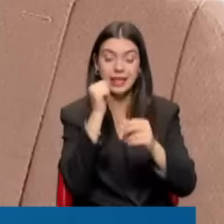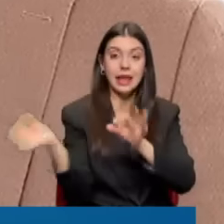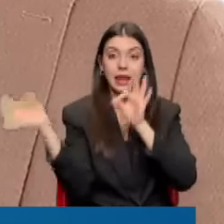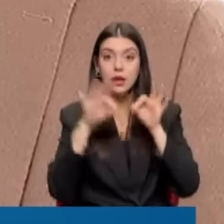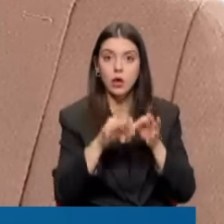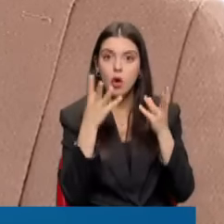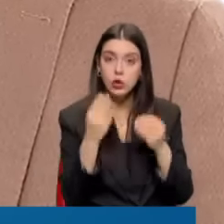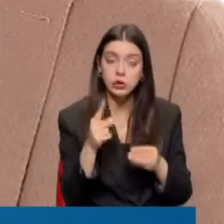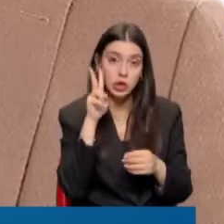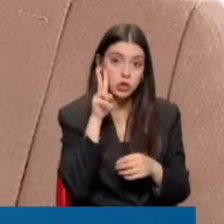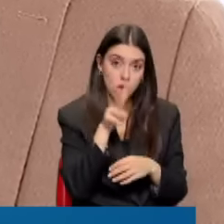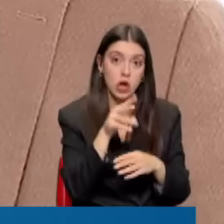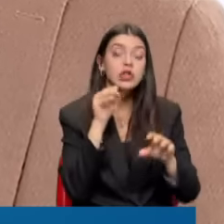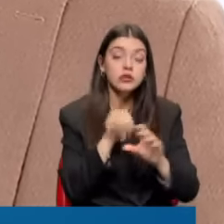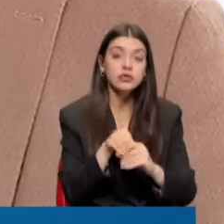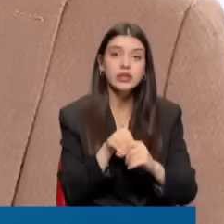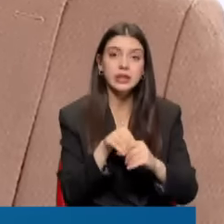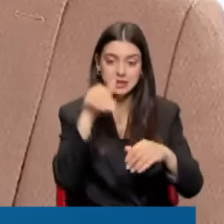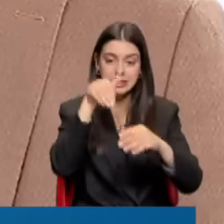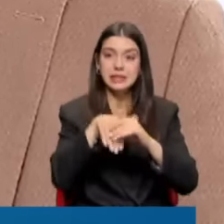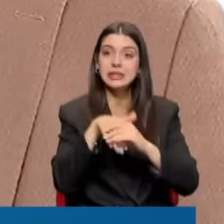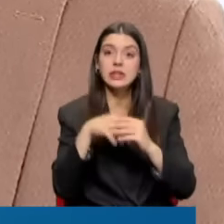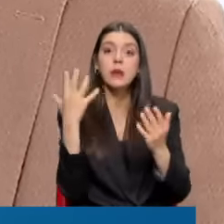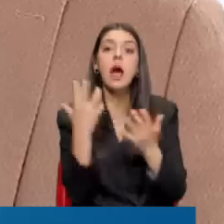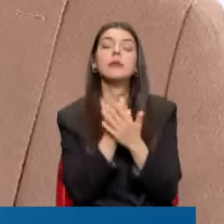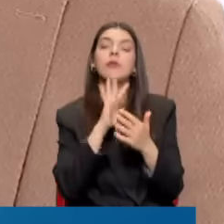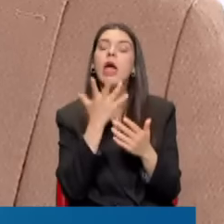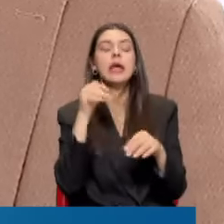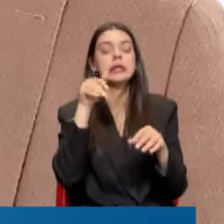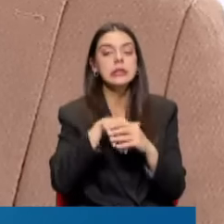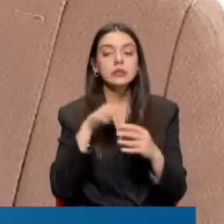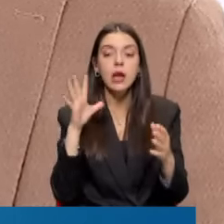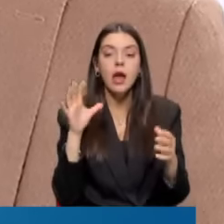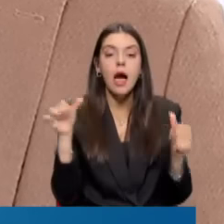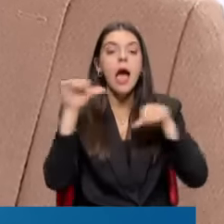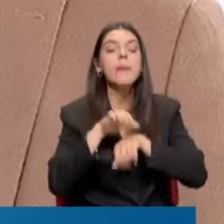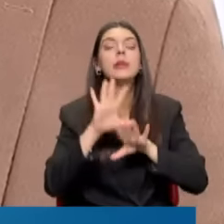olacağını göreceğin için kazandırmıyor ya da seçim